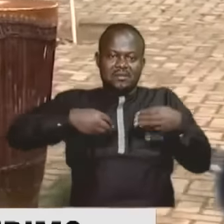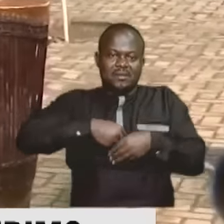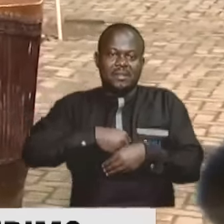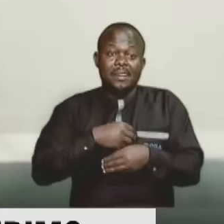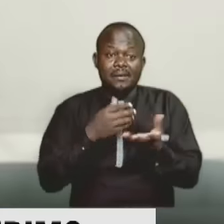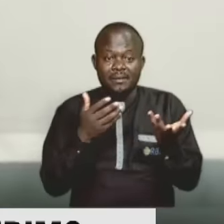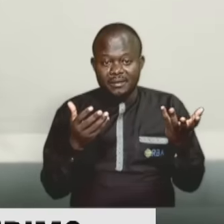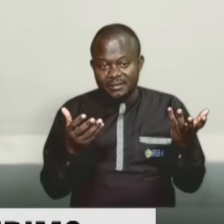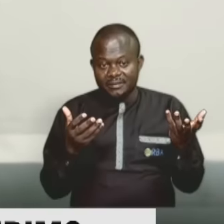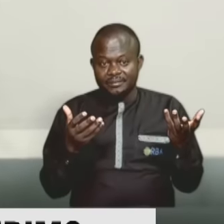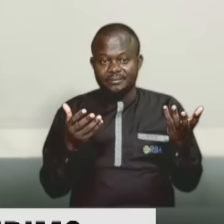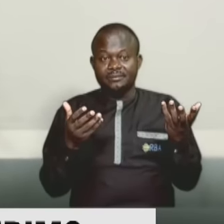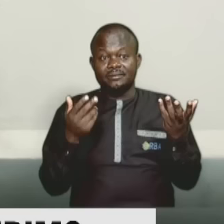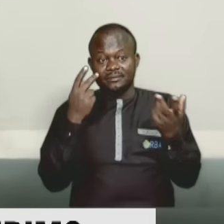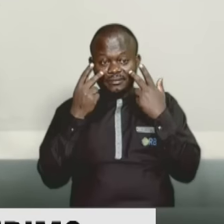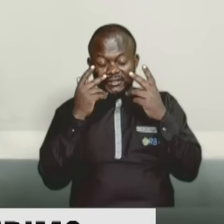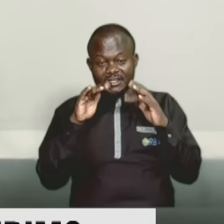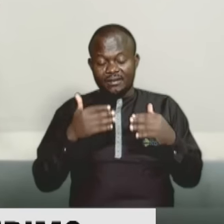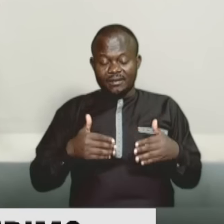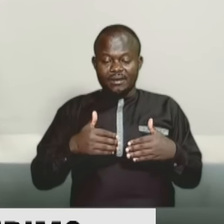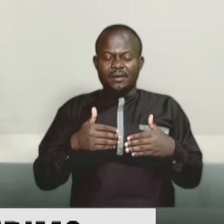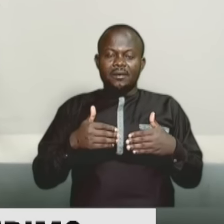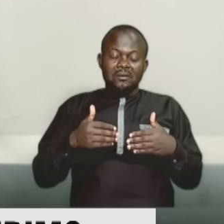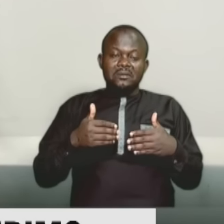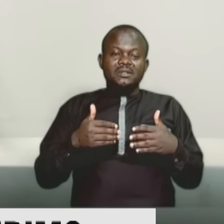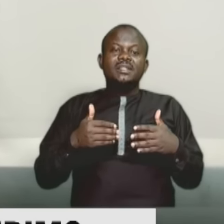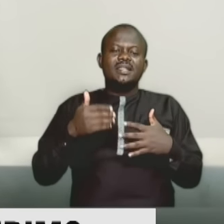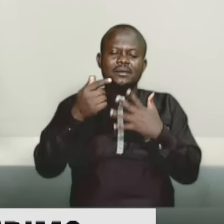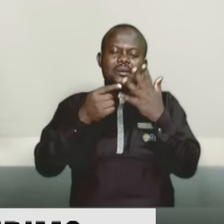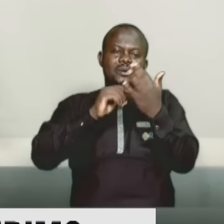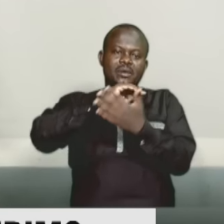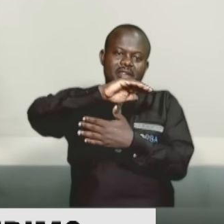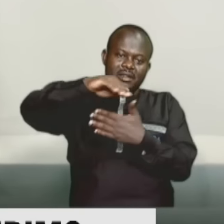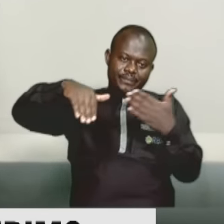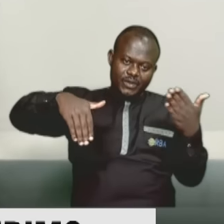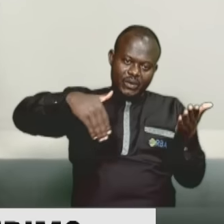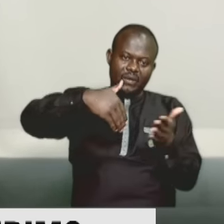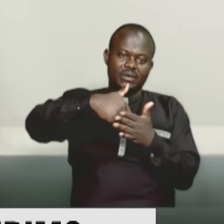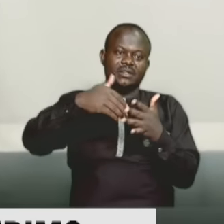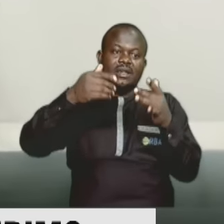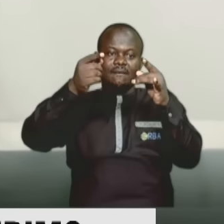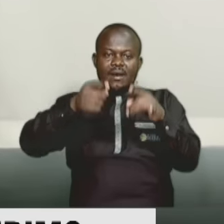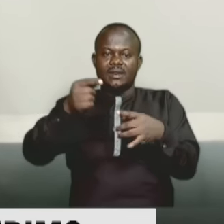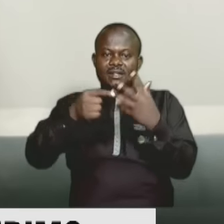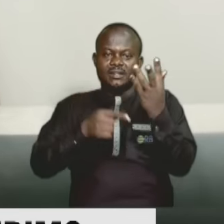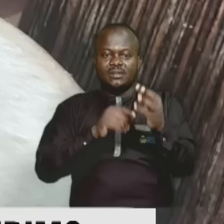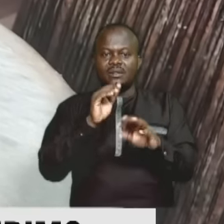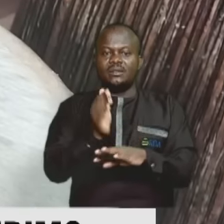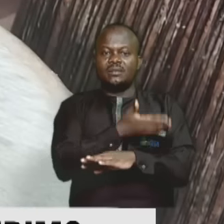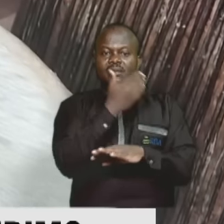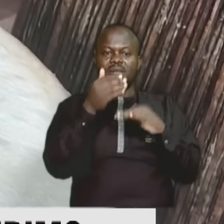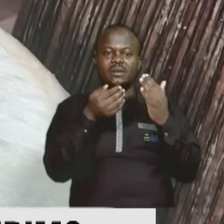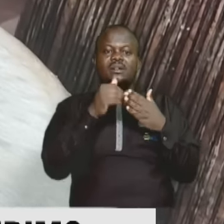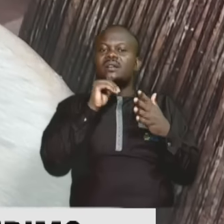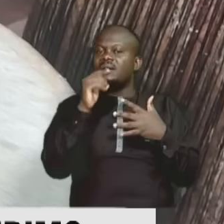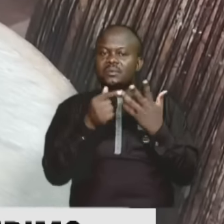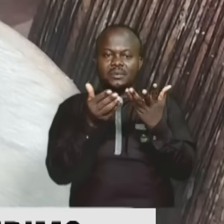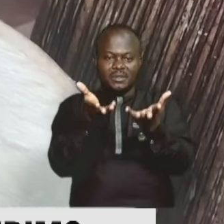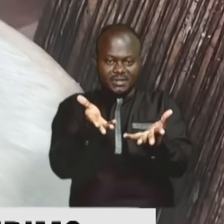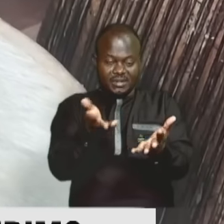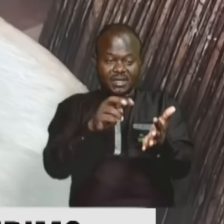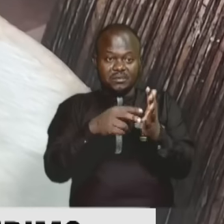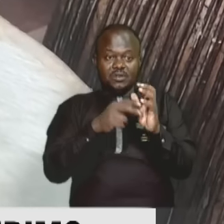bakamureba ubwambure bwe sibyo wumva rero ibyo bintu byose aho haje ikintu gikura nk'umuziro nk'ubugihashya